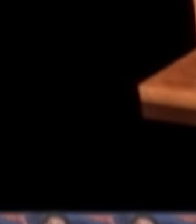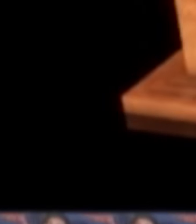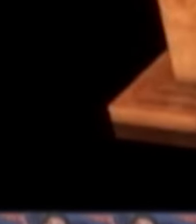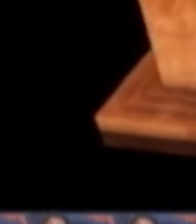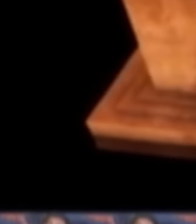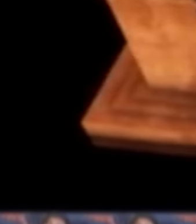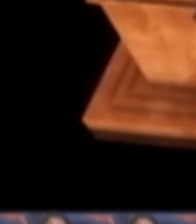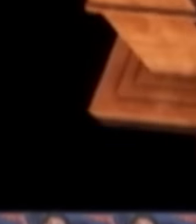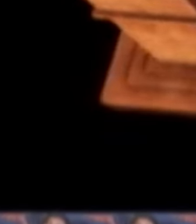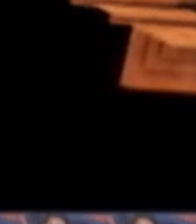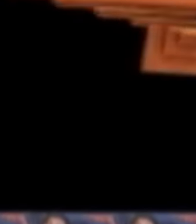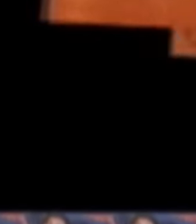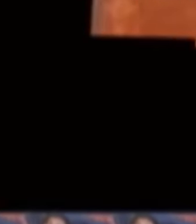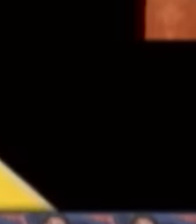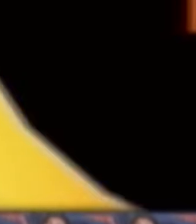በሰማይ በምድር